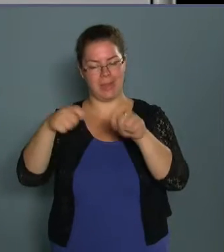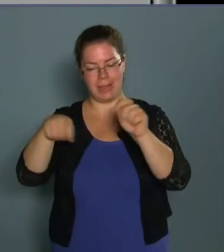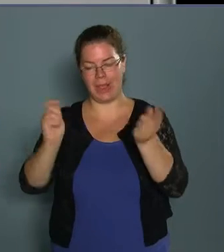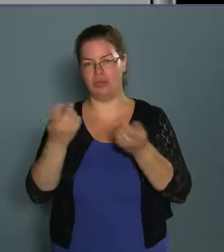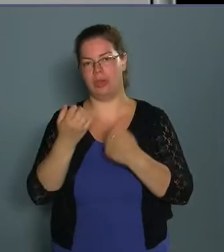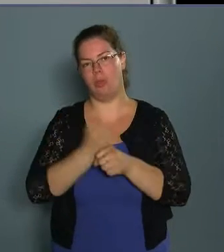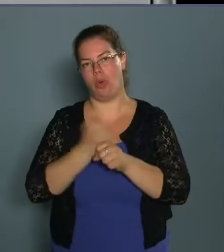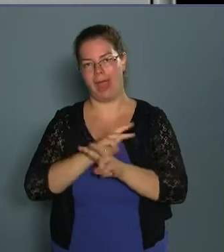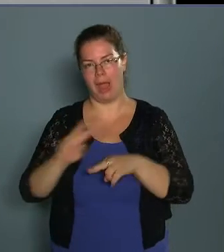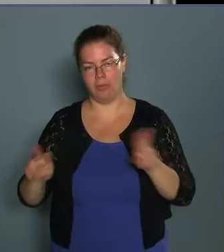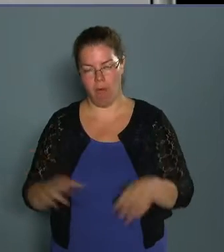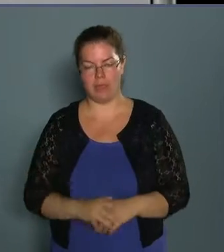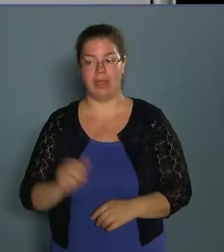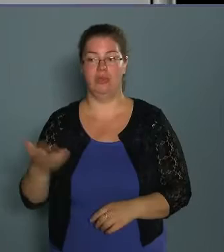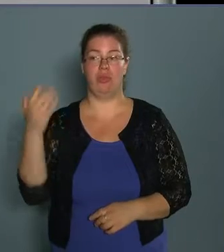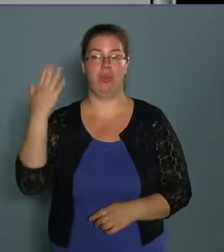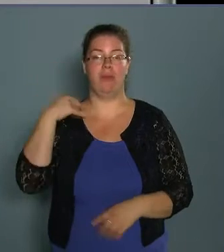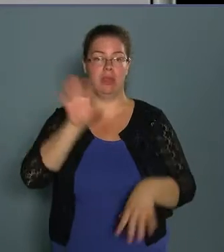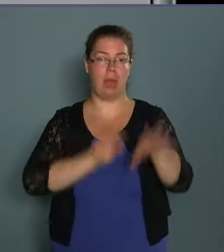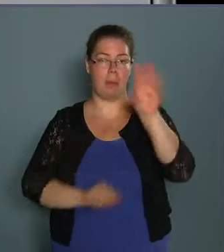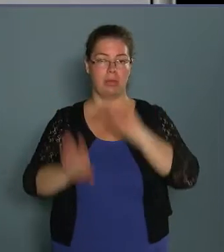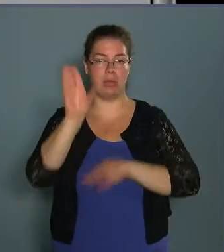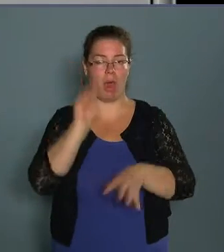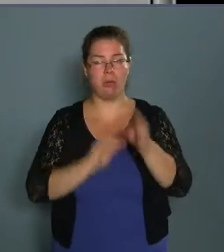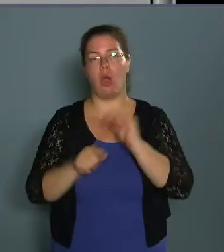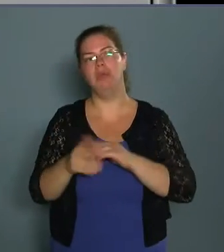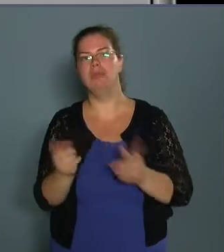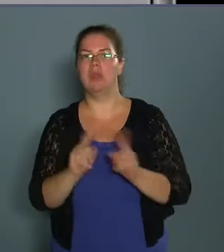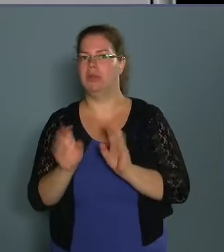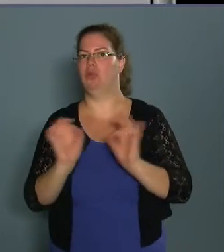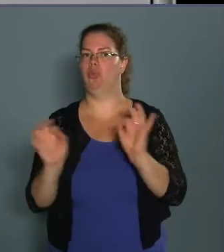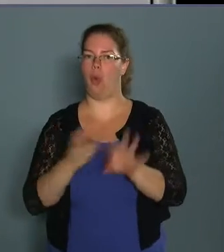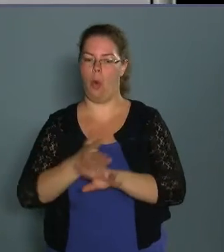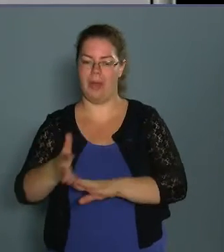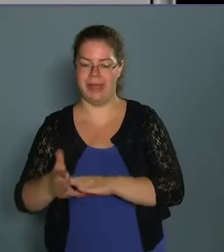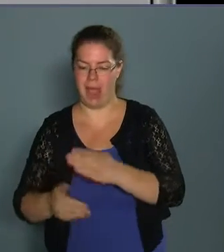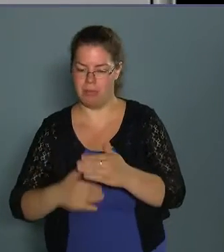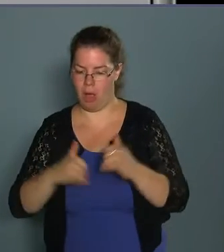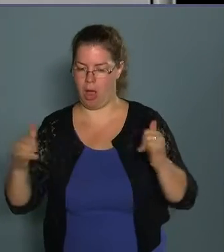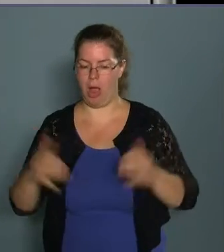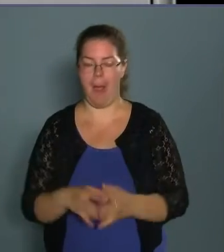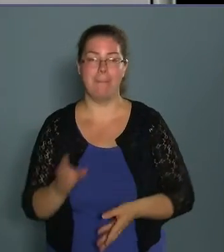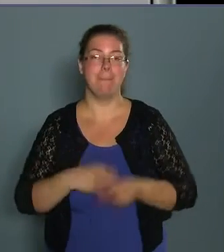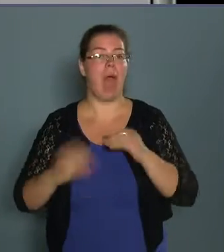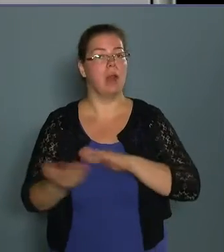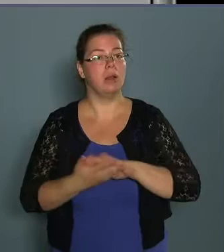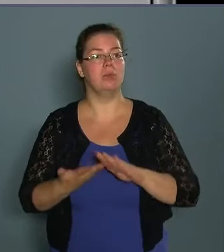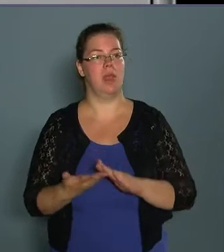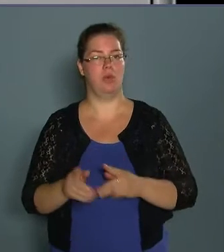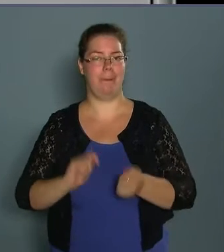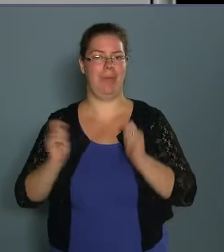munkák zajlanak, és a tavaly évi tapasztalatok pedig azt bizonyítják, hogy ez jó irány, mert